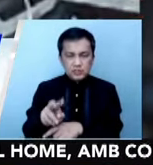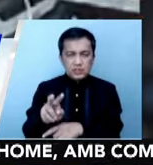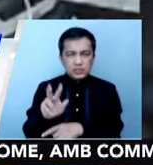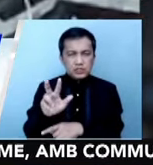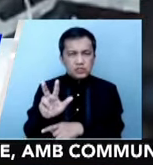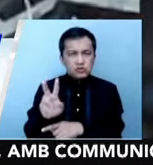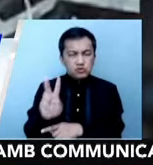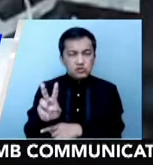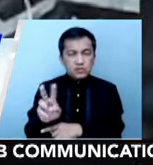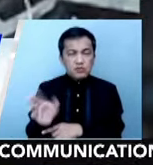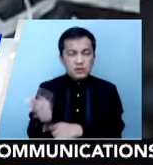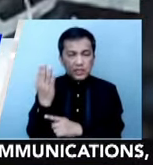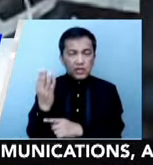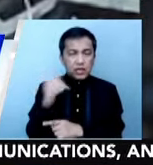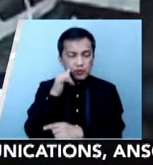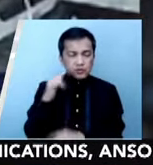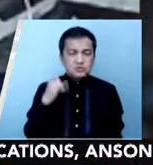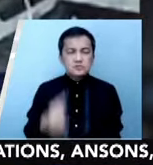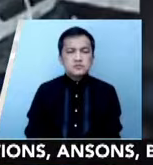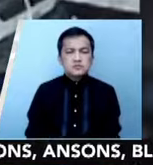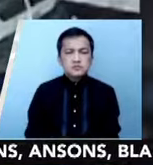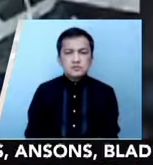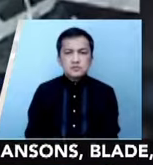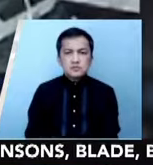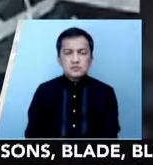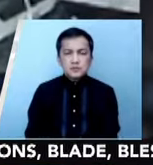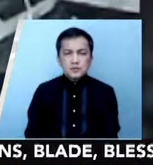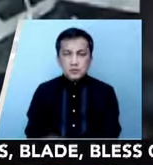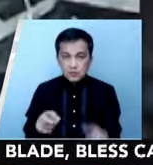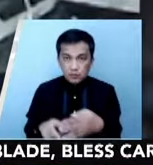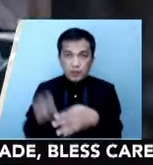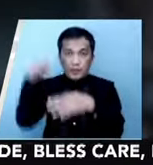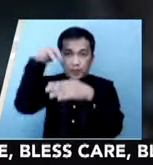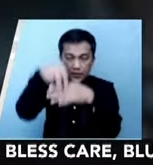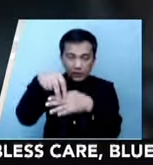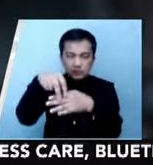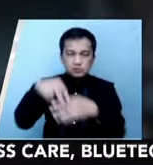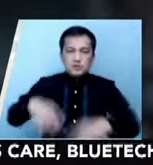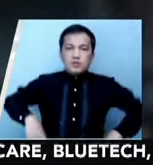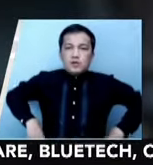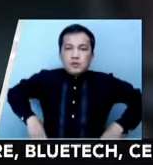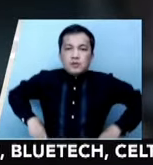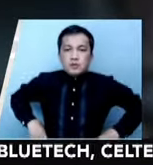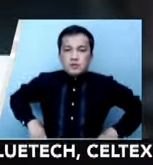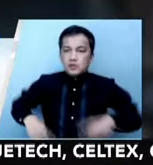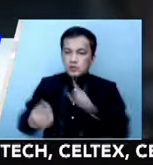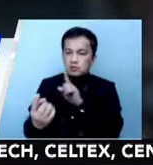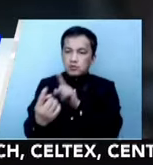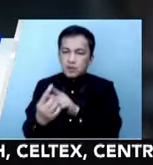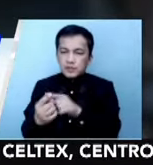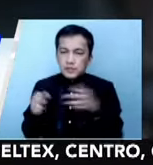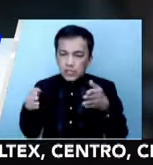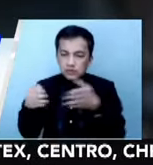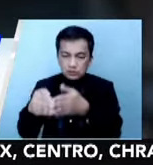kahapon. Nang makapanhik, nakapamewang pa siyang lumapit sa isang sulok.